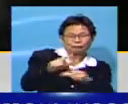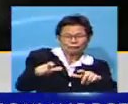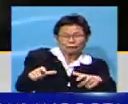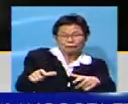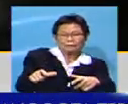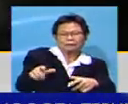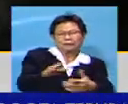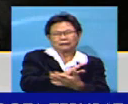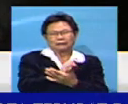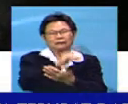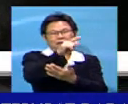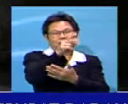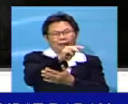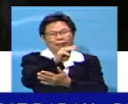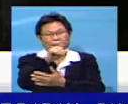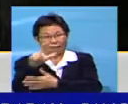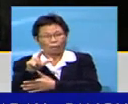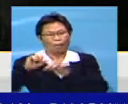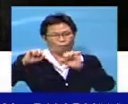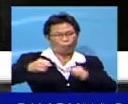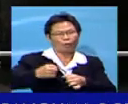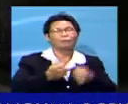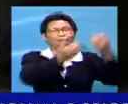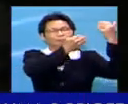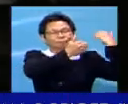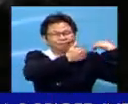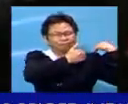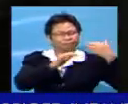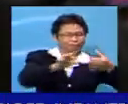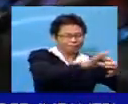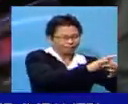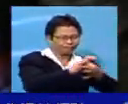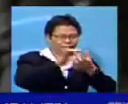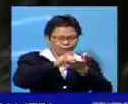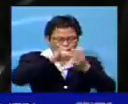Kesederhanaan Global GMMF boleh memainkan peranan dalam kerjasama tersebut.